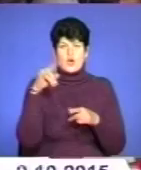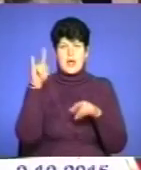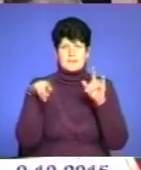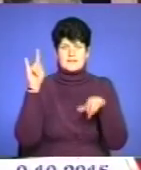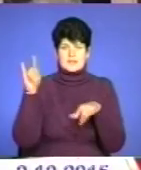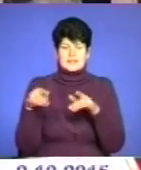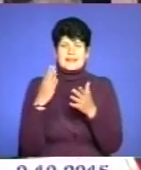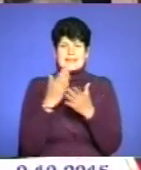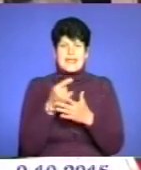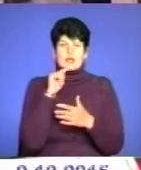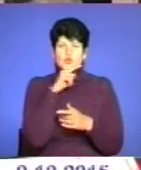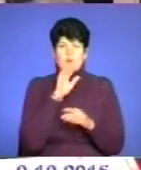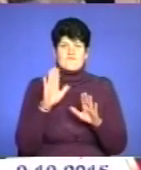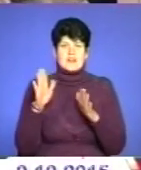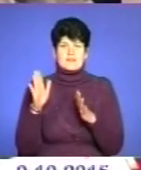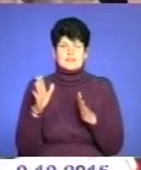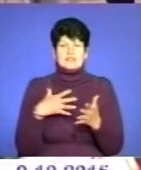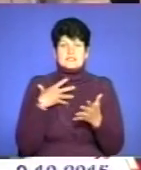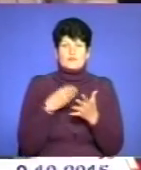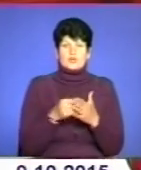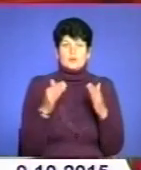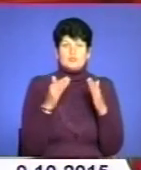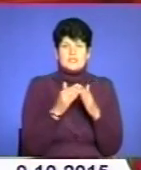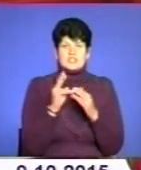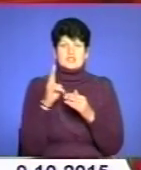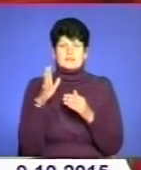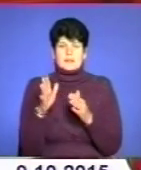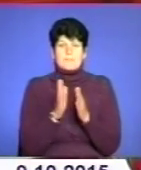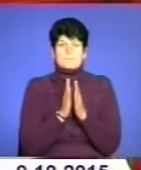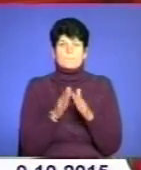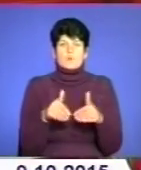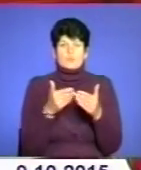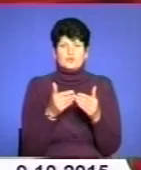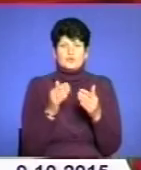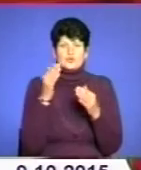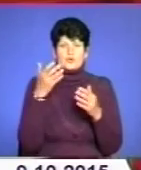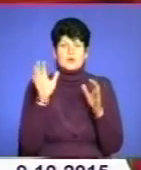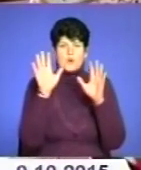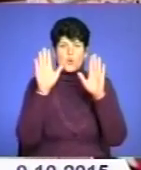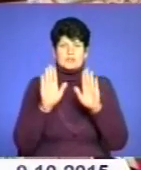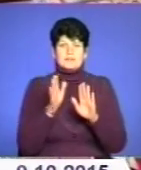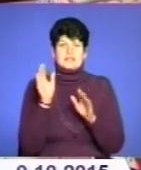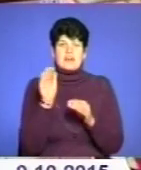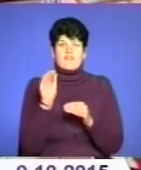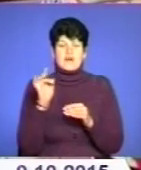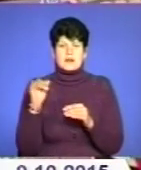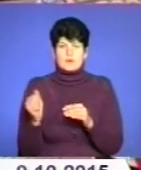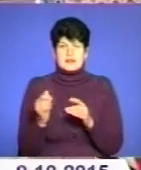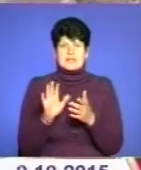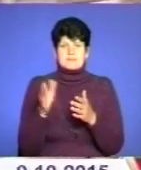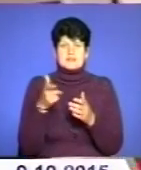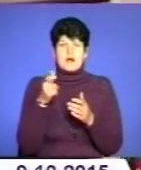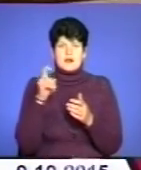Є й економ-варіанти. Власні будинки чи квартири пропонують утеплити керамічною фарбою, а замість газового